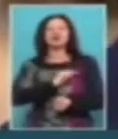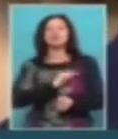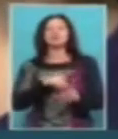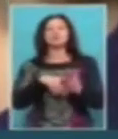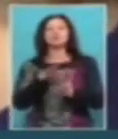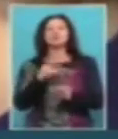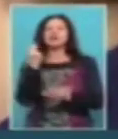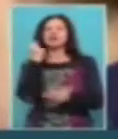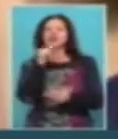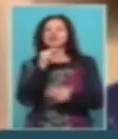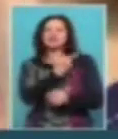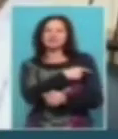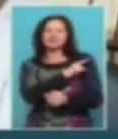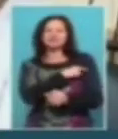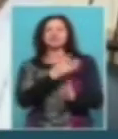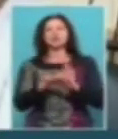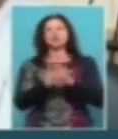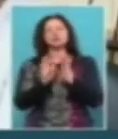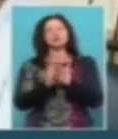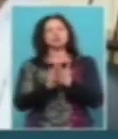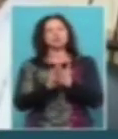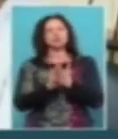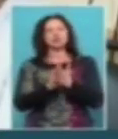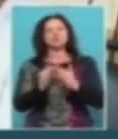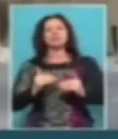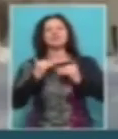дәрігерлері тәжірибе алмасу үшін шеберлік сыныптар мен өзге де